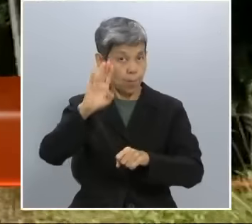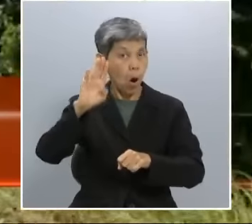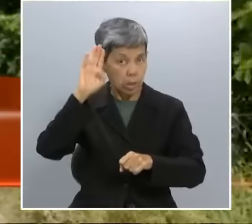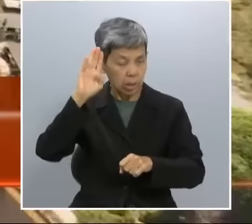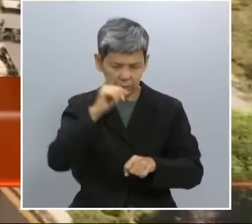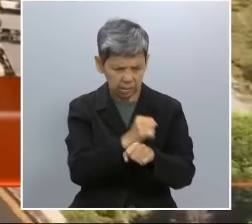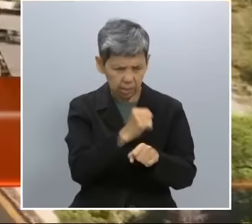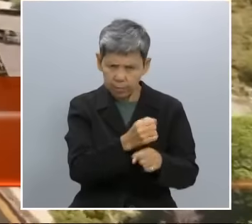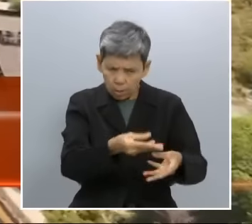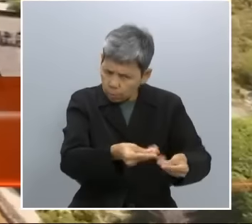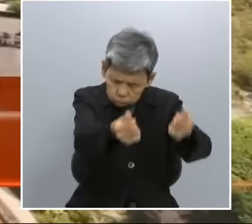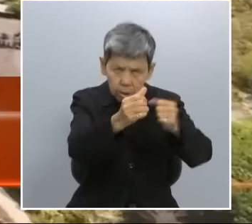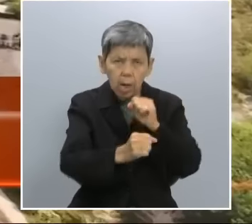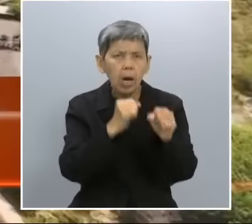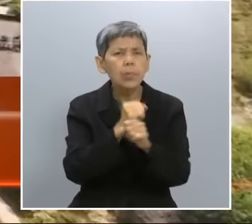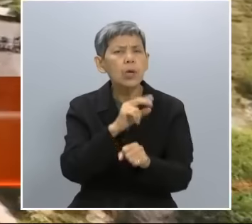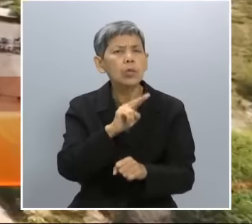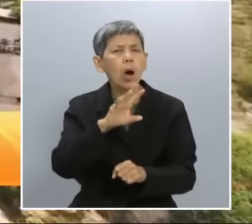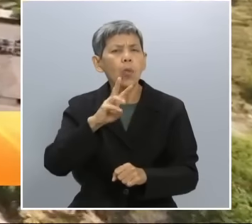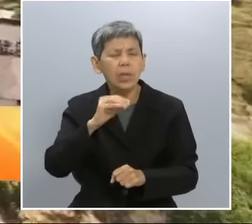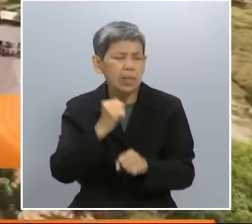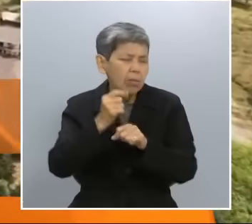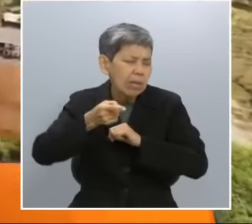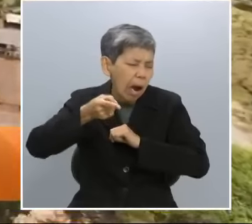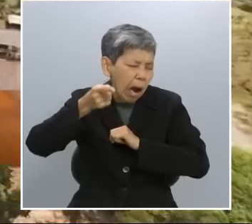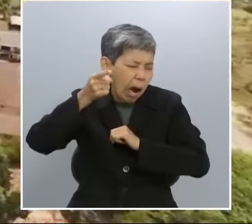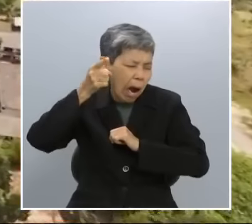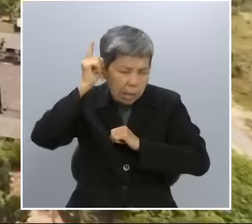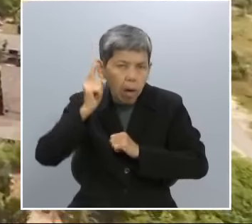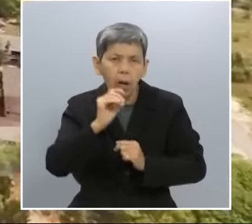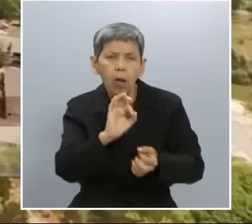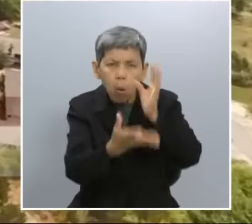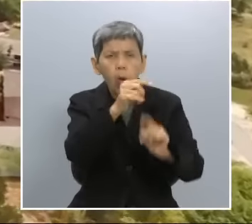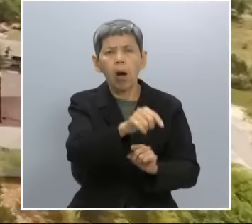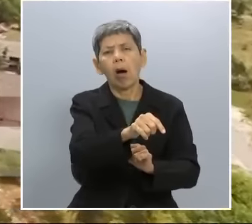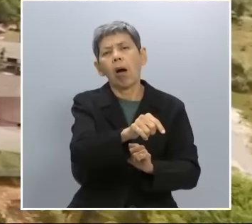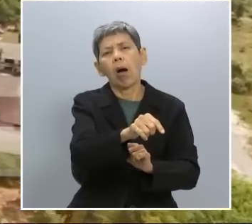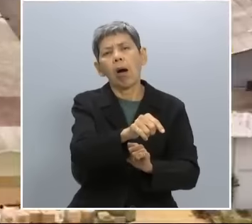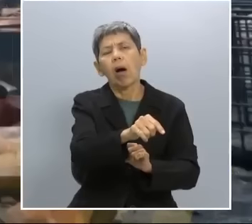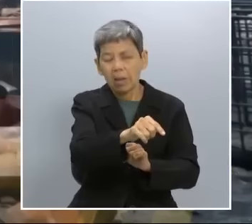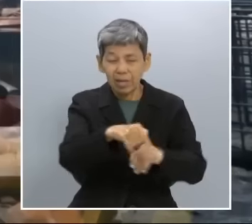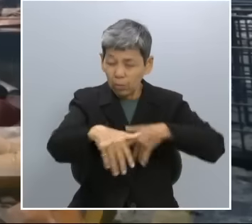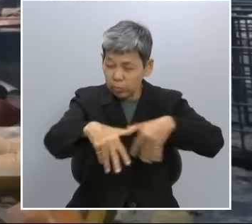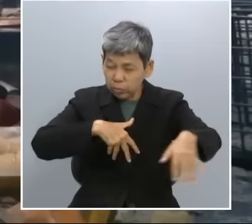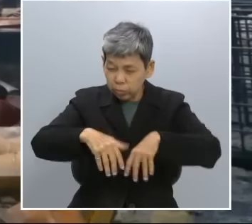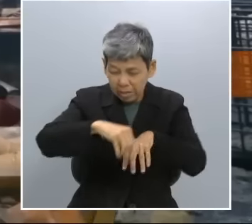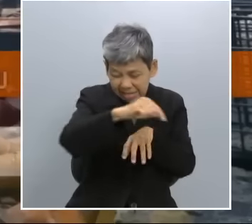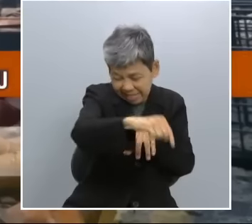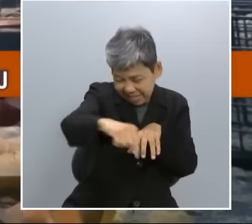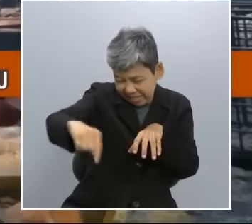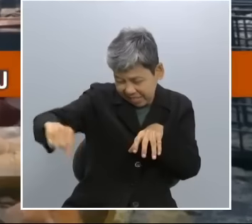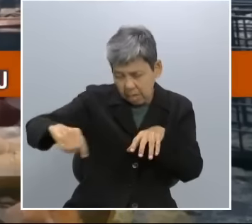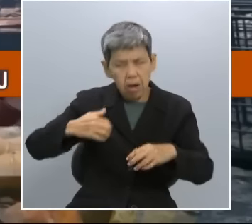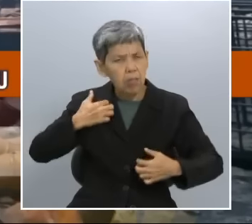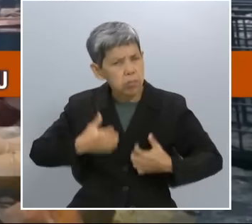ทไปกำจัดตั้งแต่ปี64แล้วล่าช้ากระทั่งมาเกิดไฟลุกไหม้แล้วทราบว่าชาวบ้านที่ระยองเขาเดือดร้อน